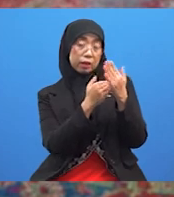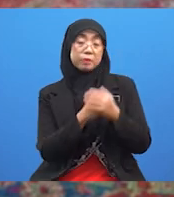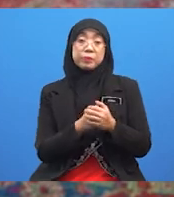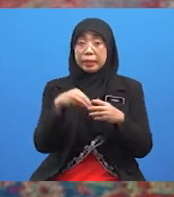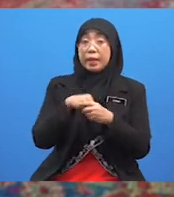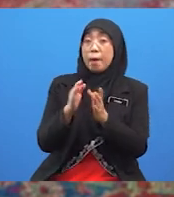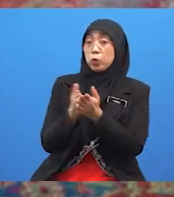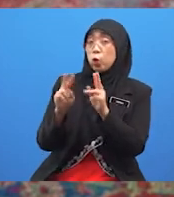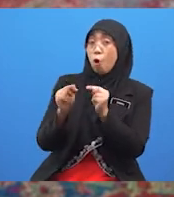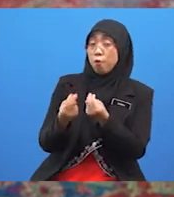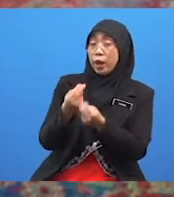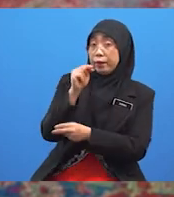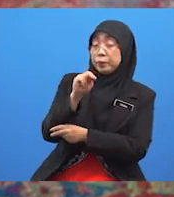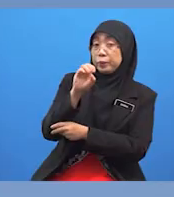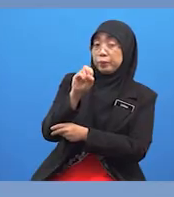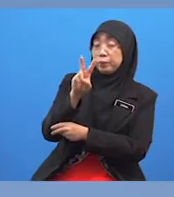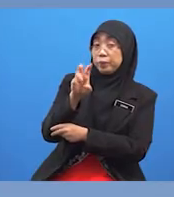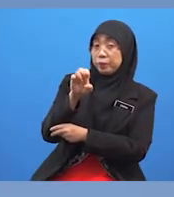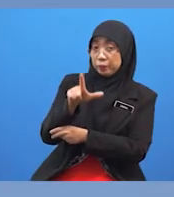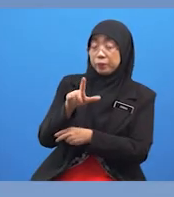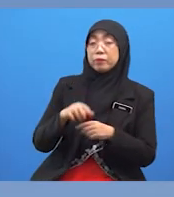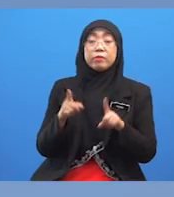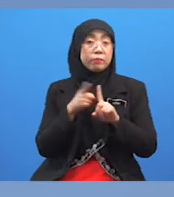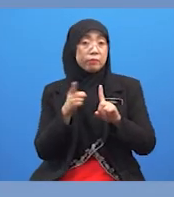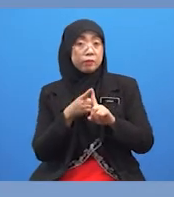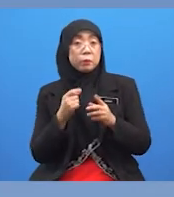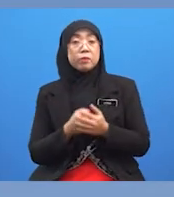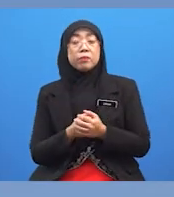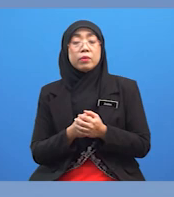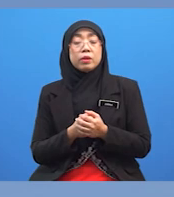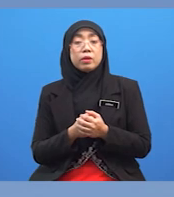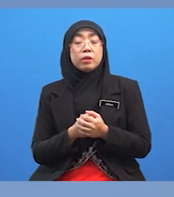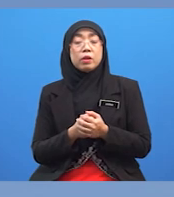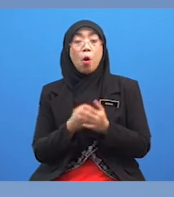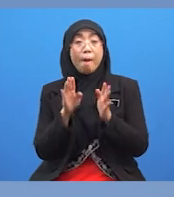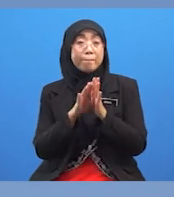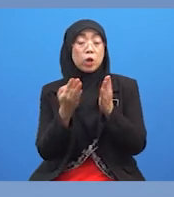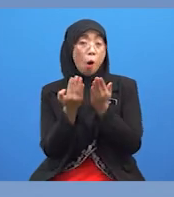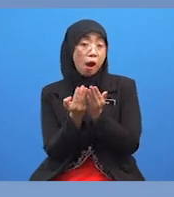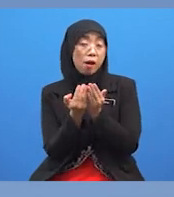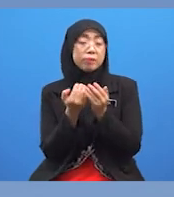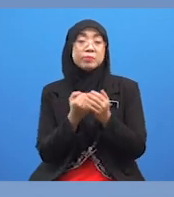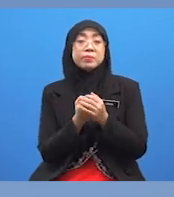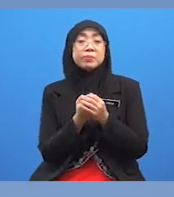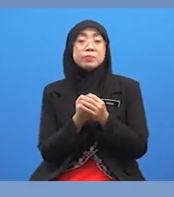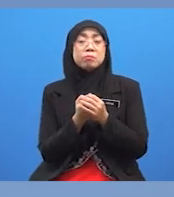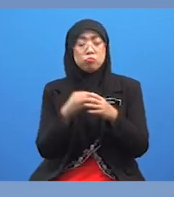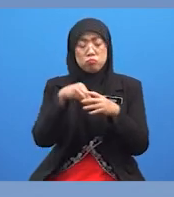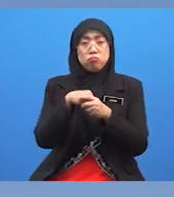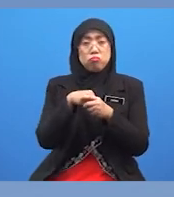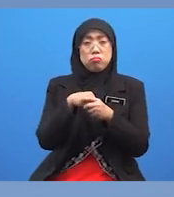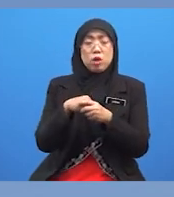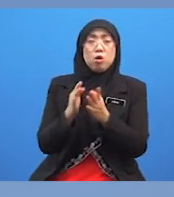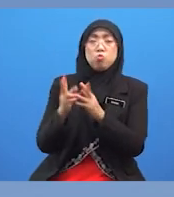terdapat di dalamnya ialah aspek keagamaan yang pertama ialah berdoa. Berdoa dianjurkan oleh